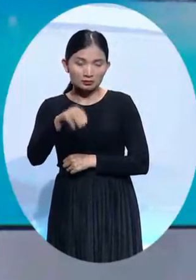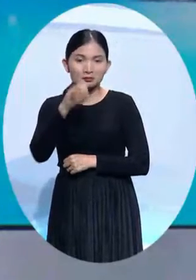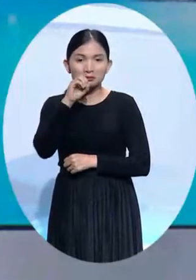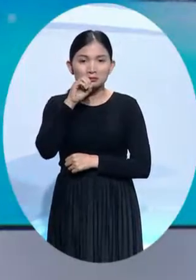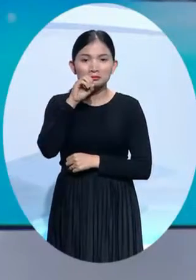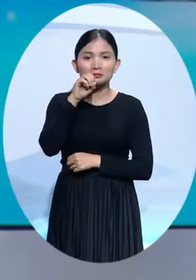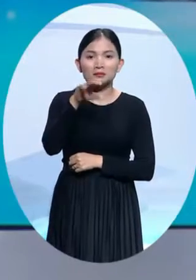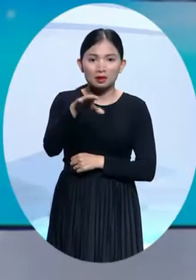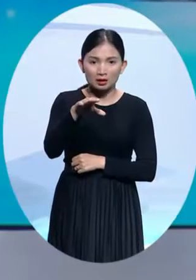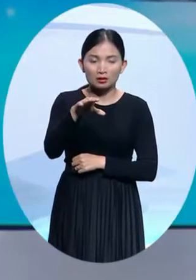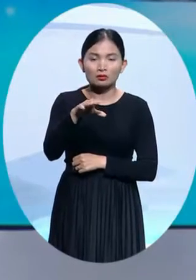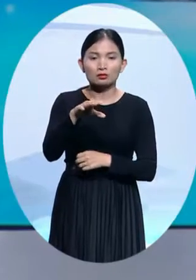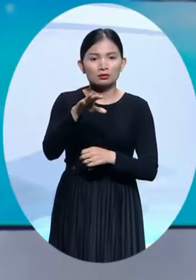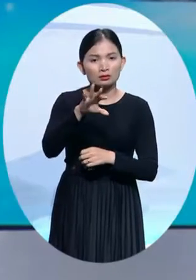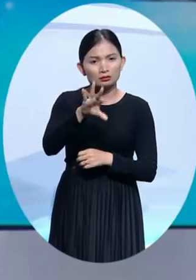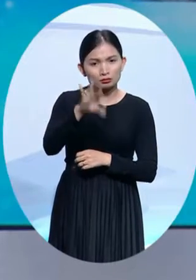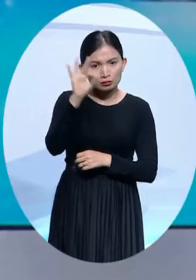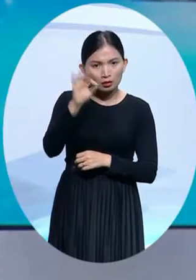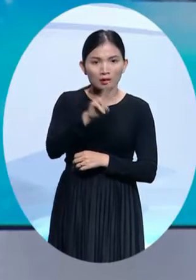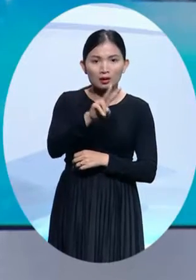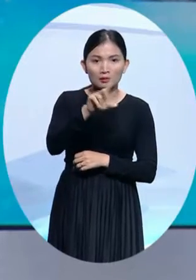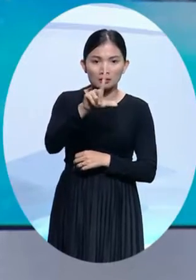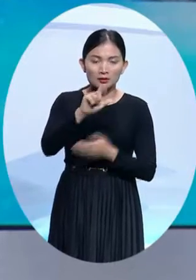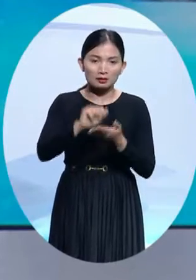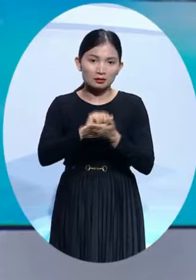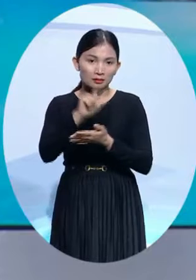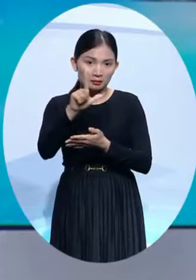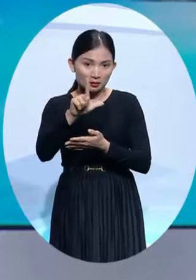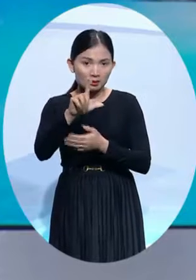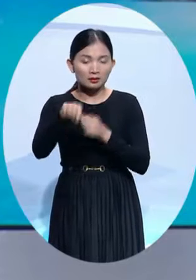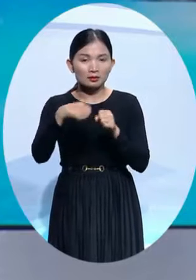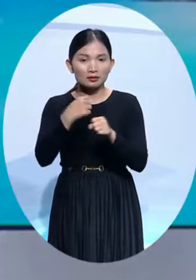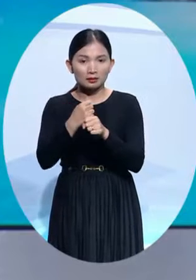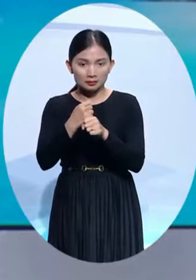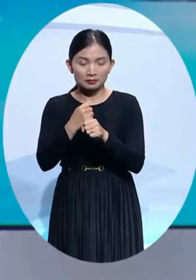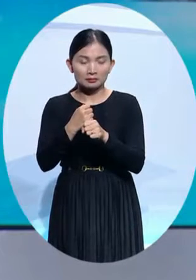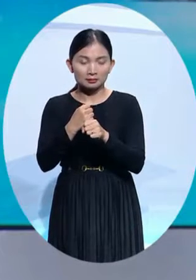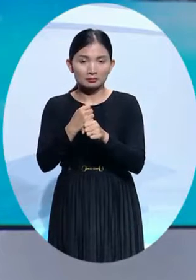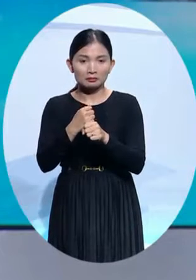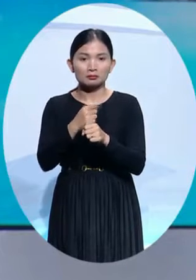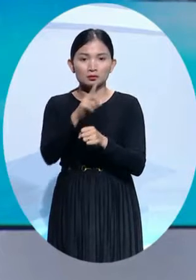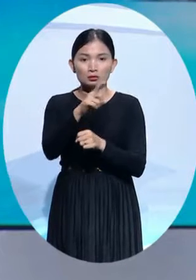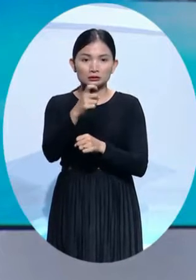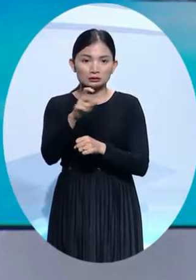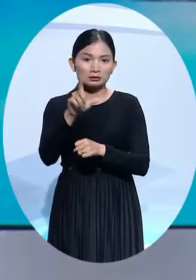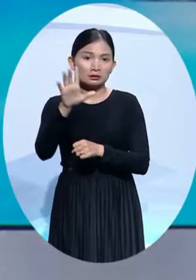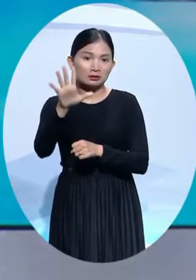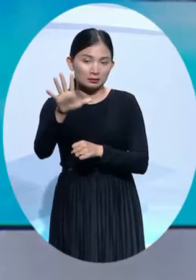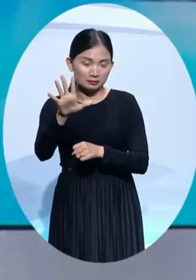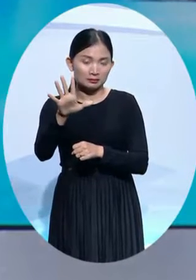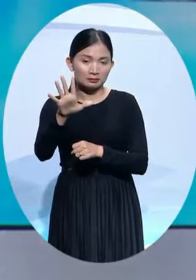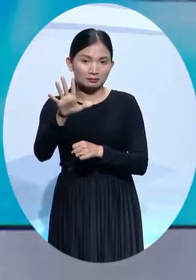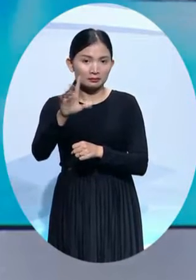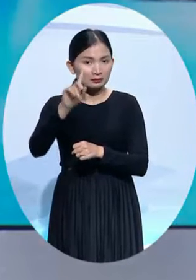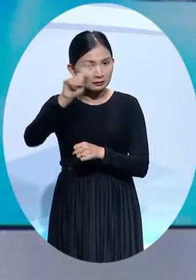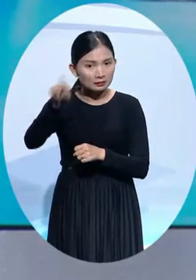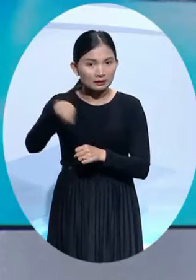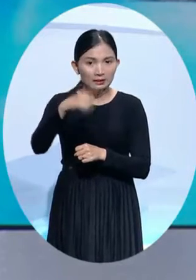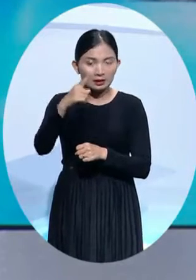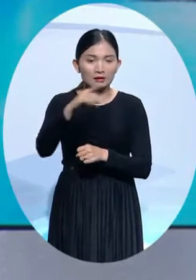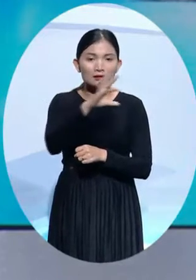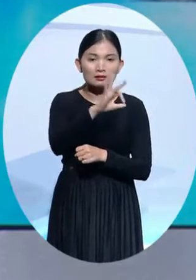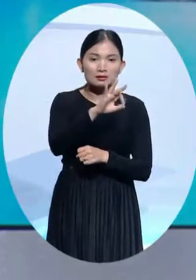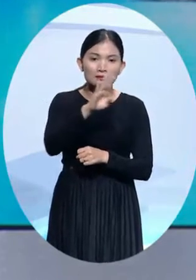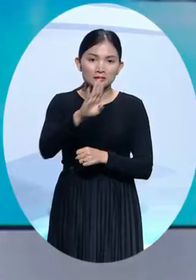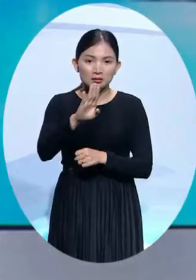27 tháng 7 năm 1947 làm ngày thương binh toàn quốc. Năm 1955, ngày thương binh toàn quốc được đổi tên thành ngày thương binh